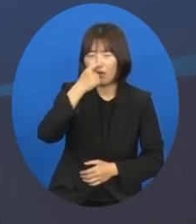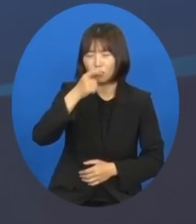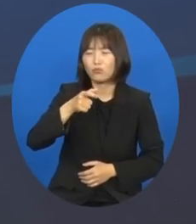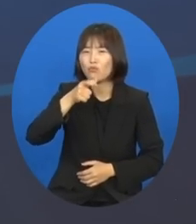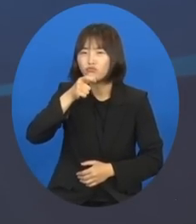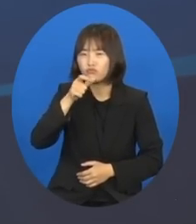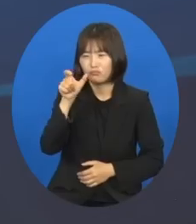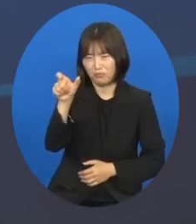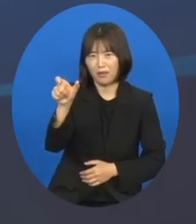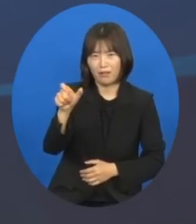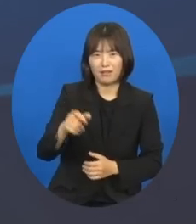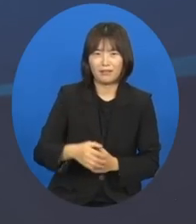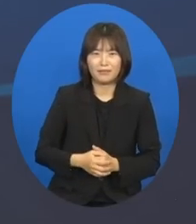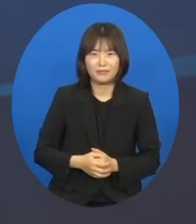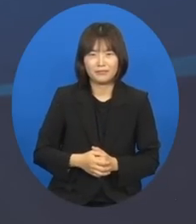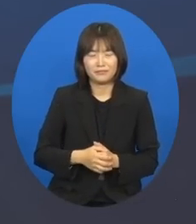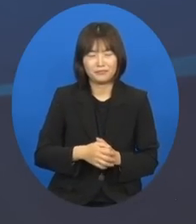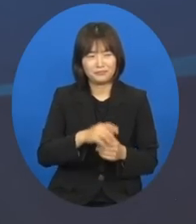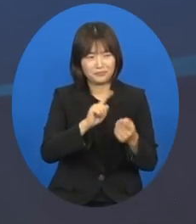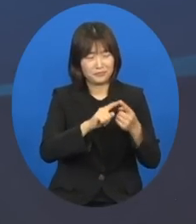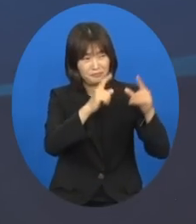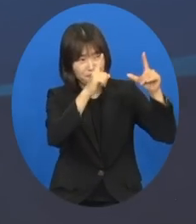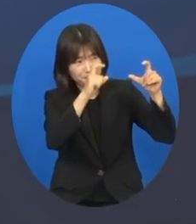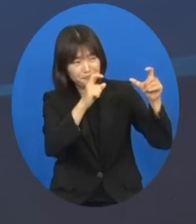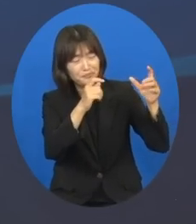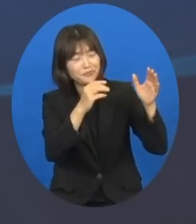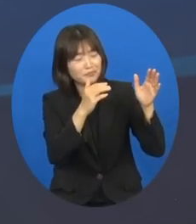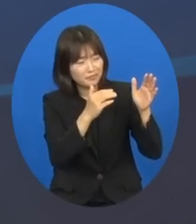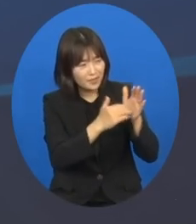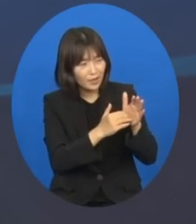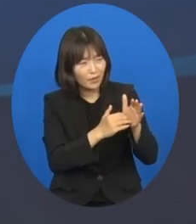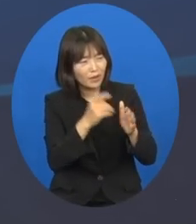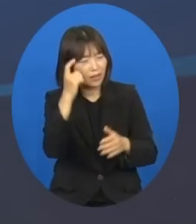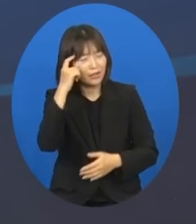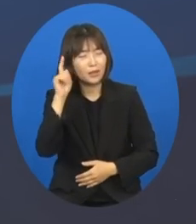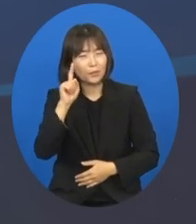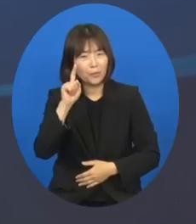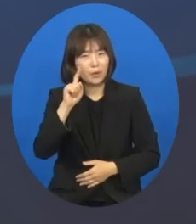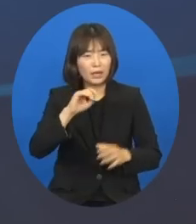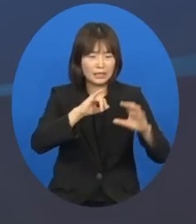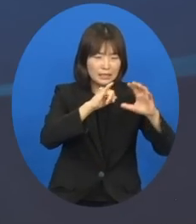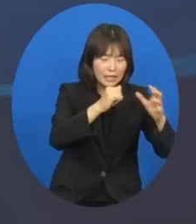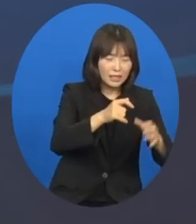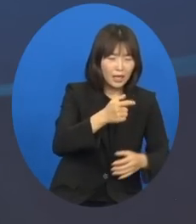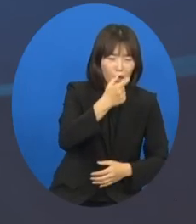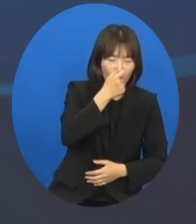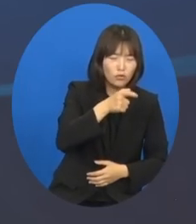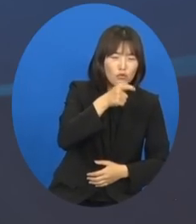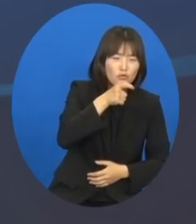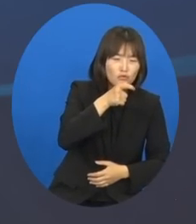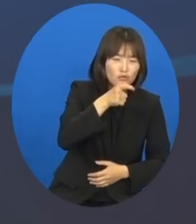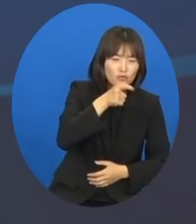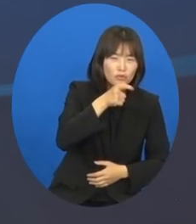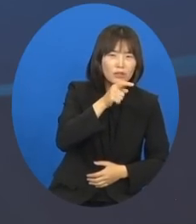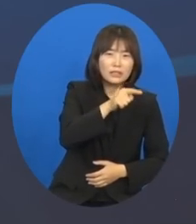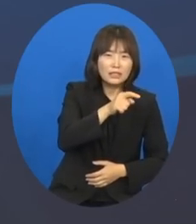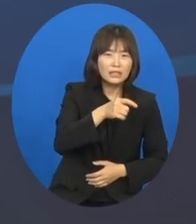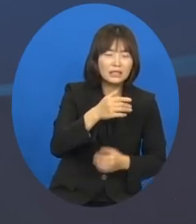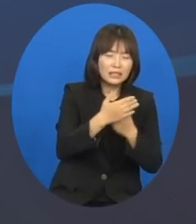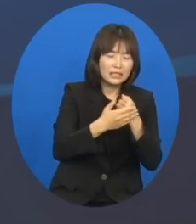사진을 다 찍으면서 이런 생각했습니다 세상은 소주 한 잔의 은혜도 잊어버리지 않으려고이